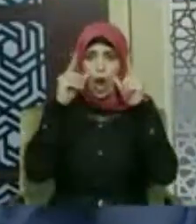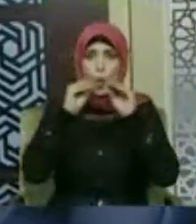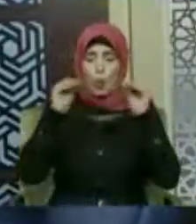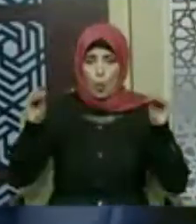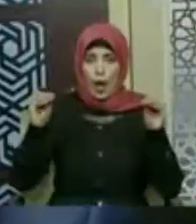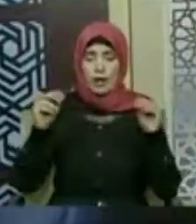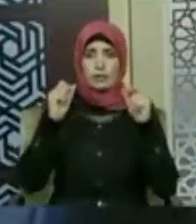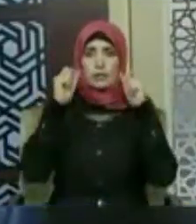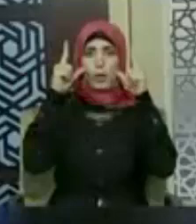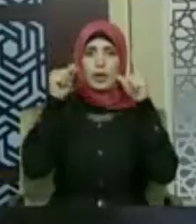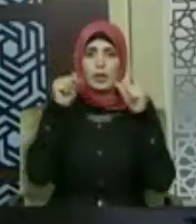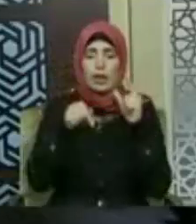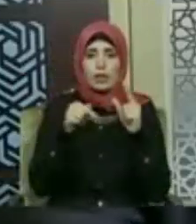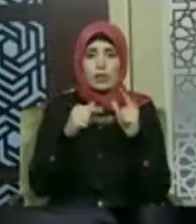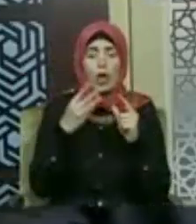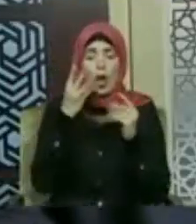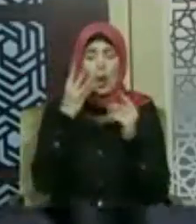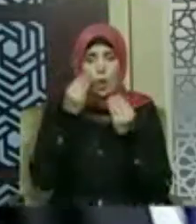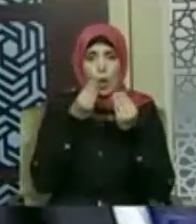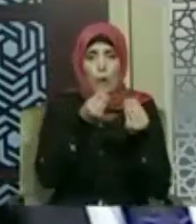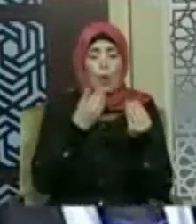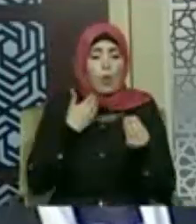والتضحية في سبيل الوطن